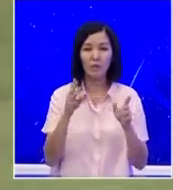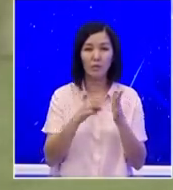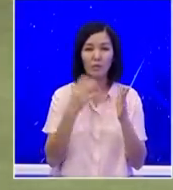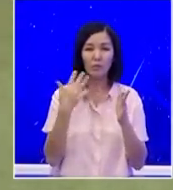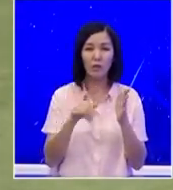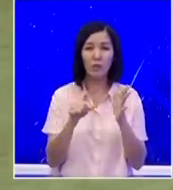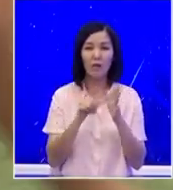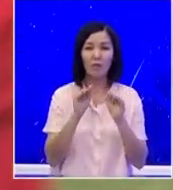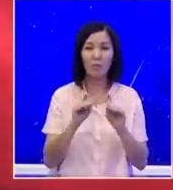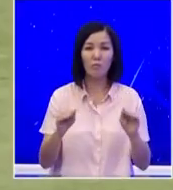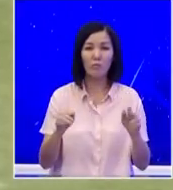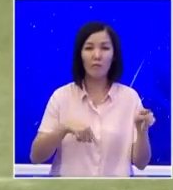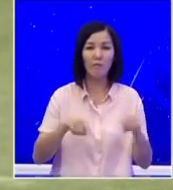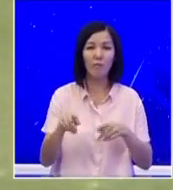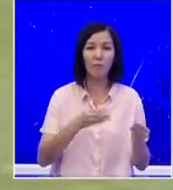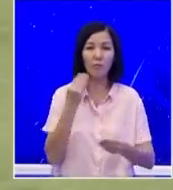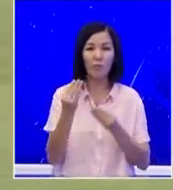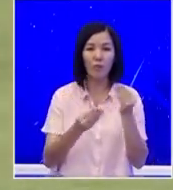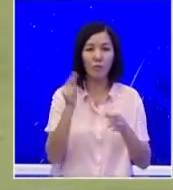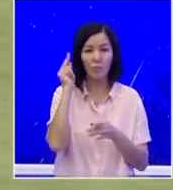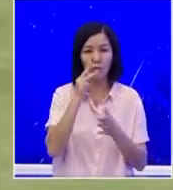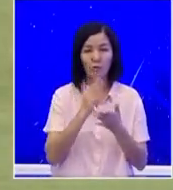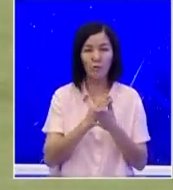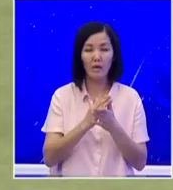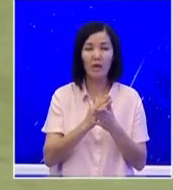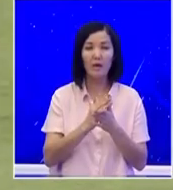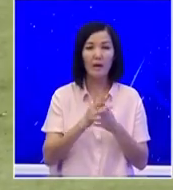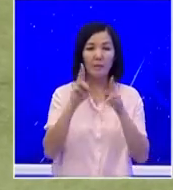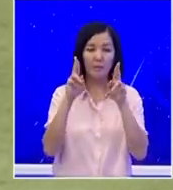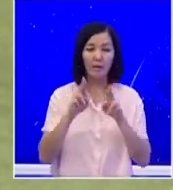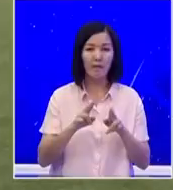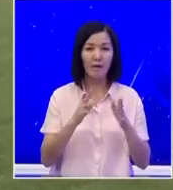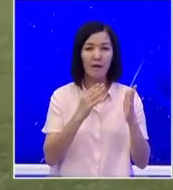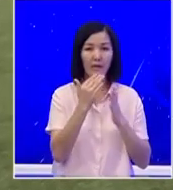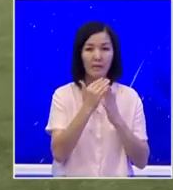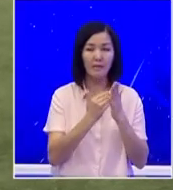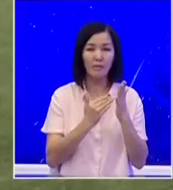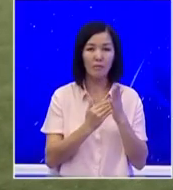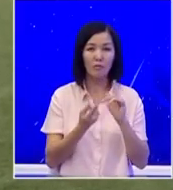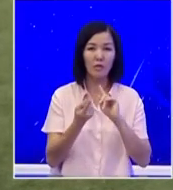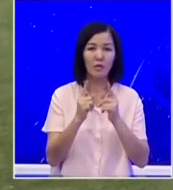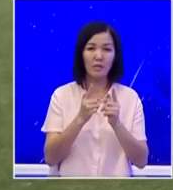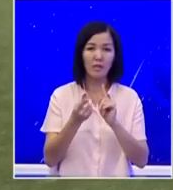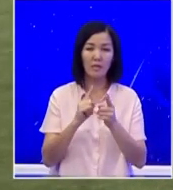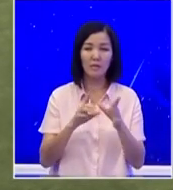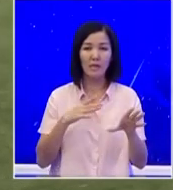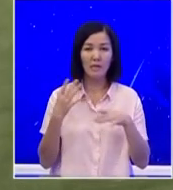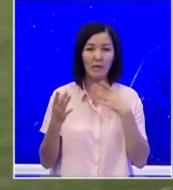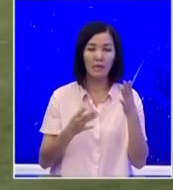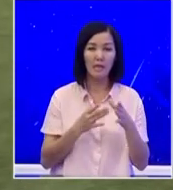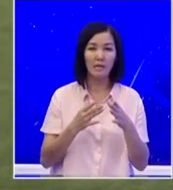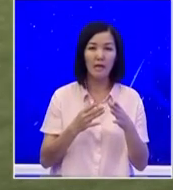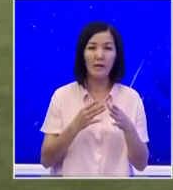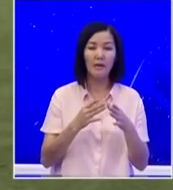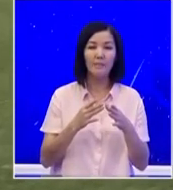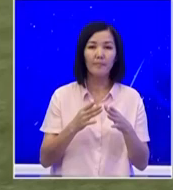856 оқушы аяқ допты меңгеруде. Олар карантин ережесіне сай кесте бойынша стадионда кезегімен дайындалады. Індет сейіліп төтенше жағдай алынар